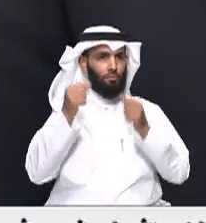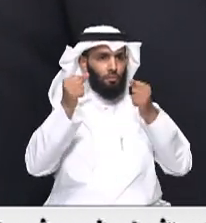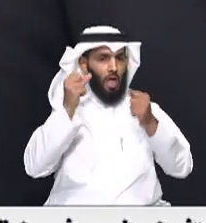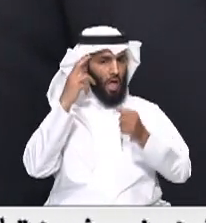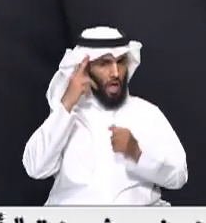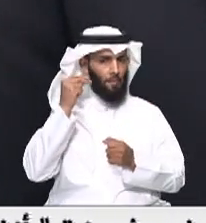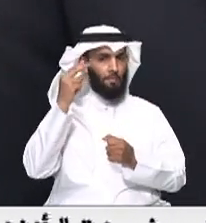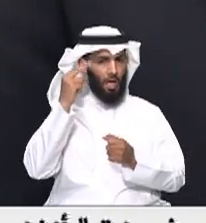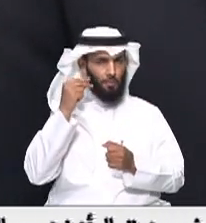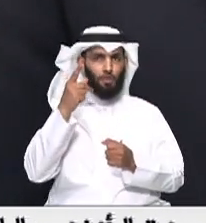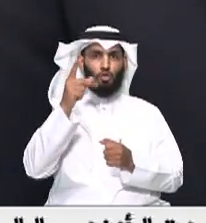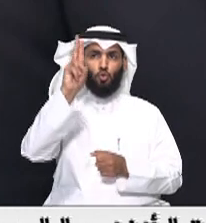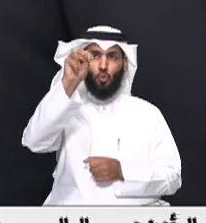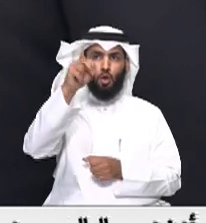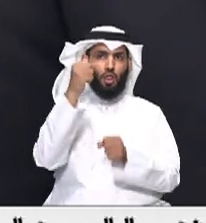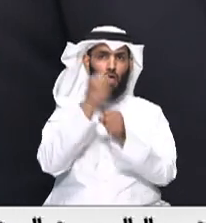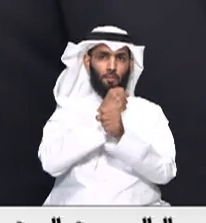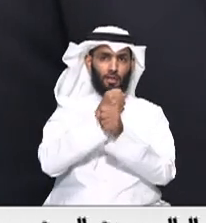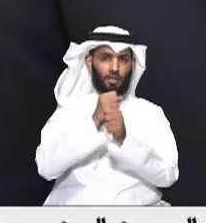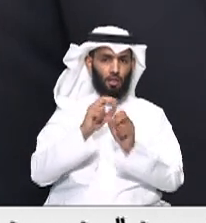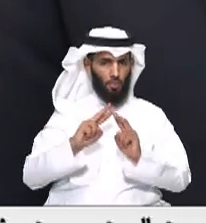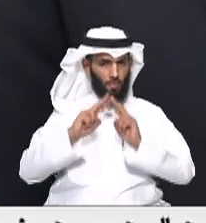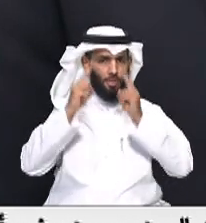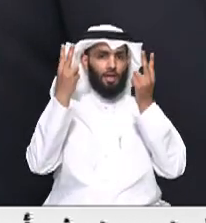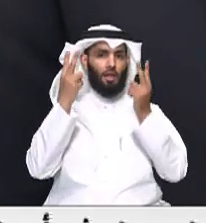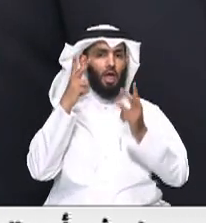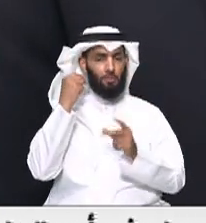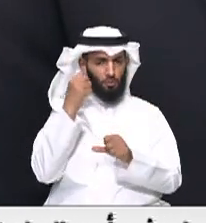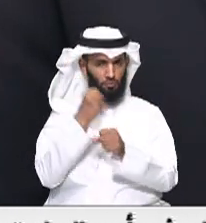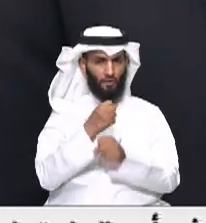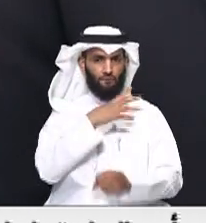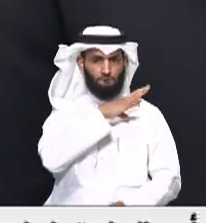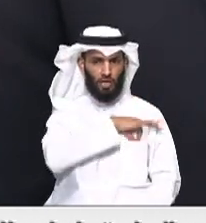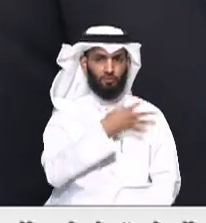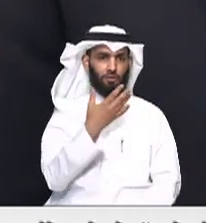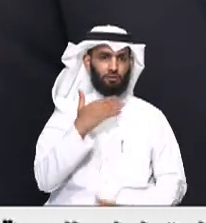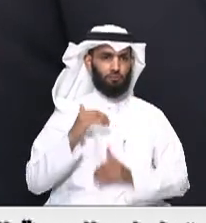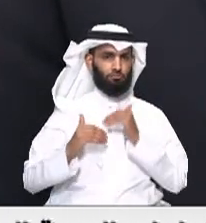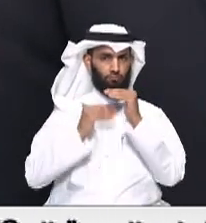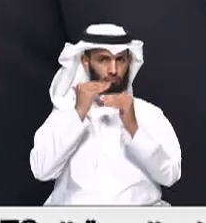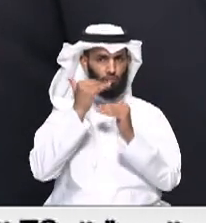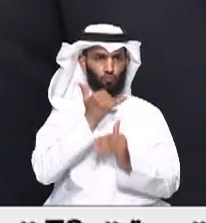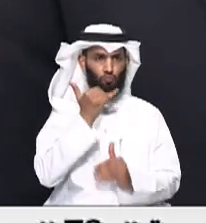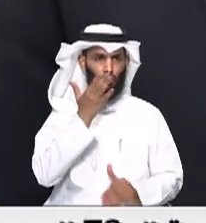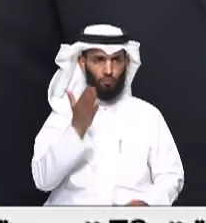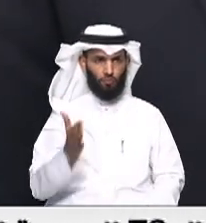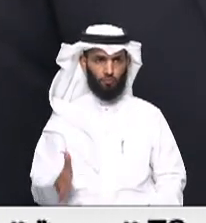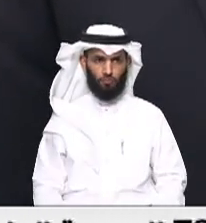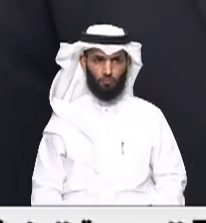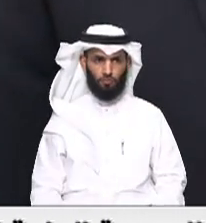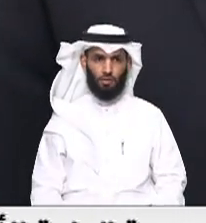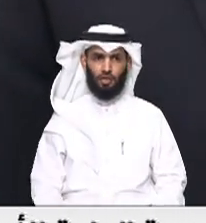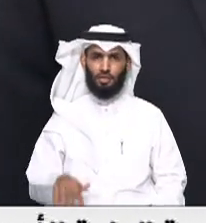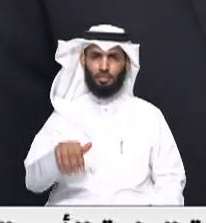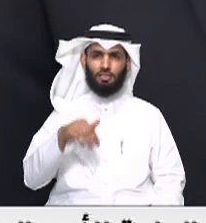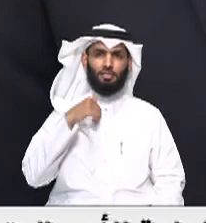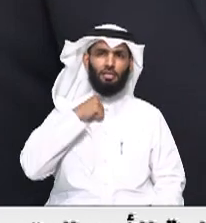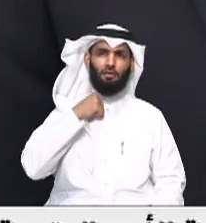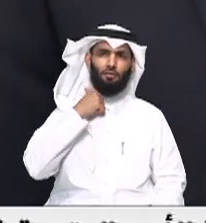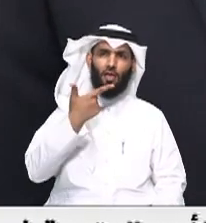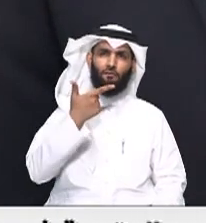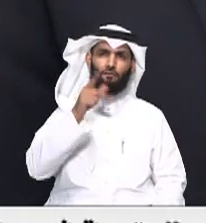بإصلاح آليات عمل الأمم المتحدة، يعني ما هي أبرز الأطروحات منور يعني في هذا السياق للوصول للإصلاح